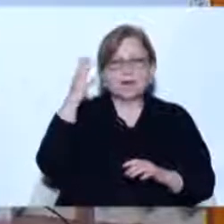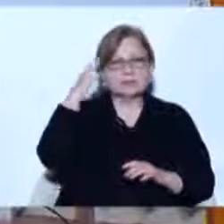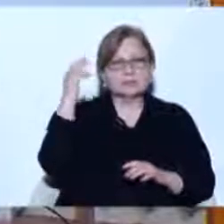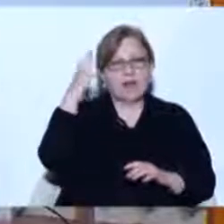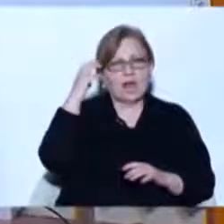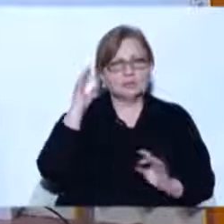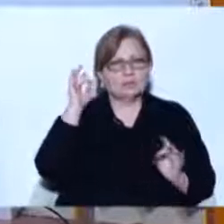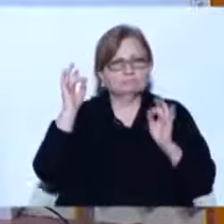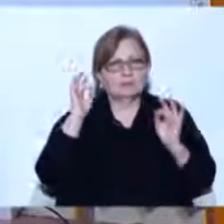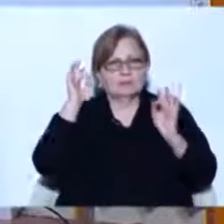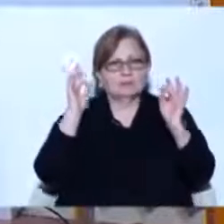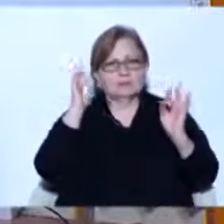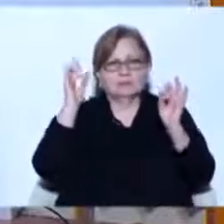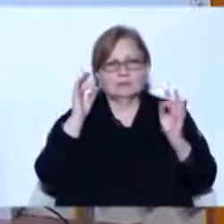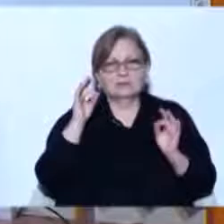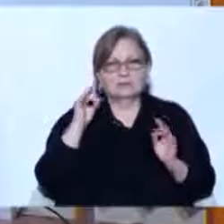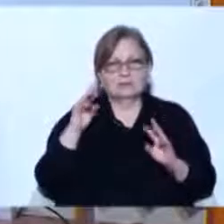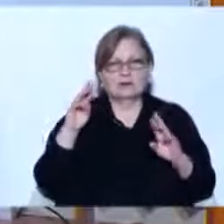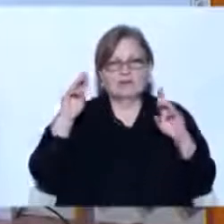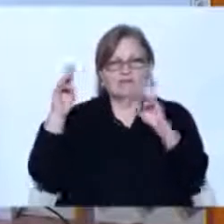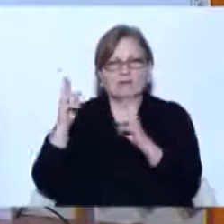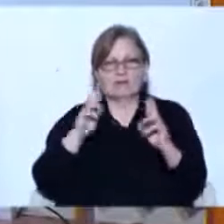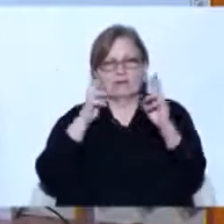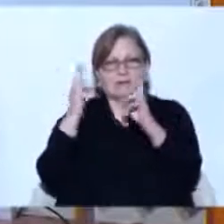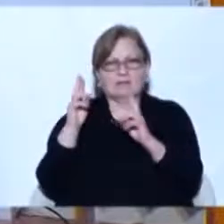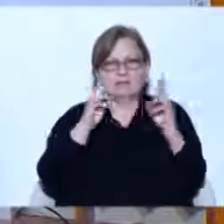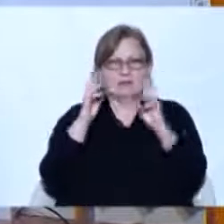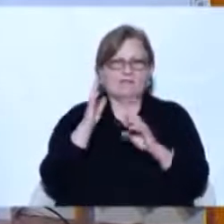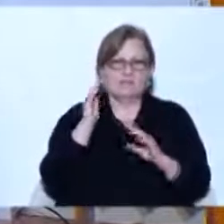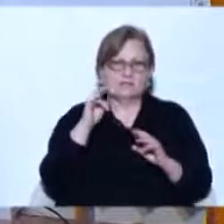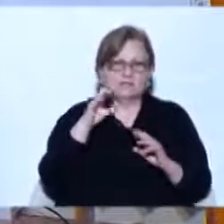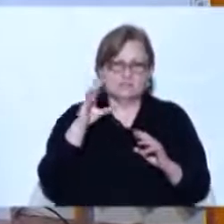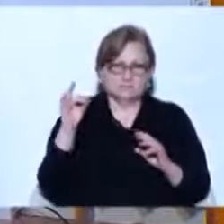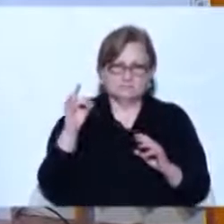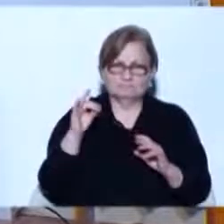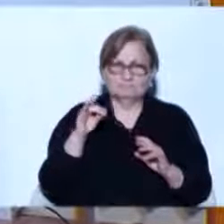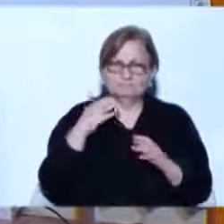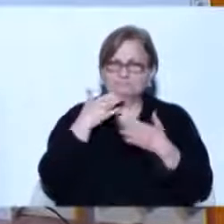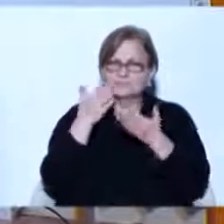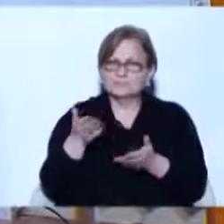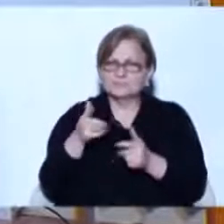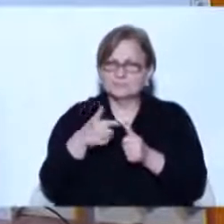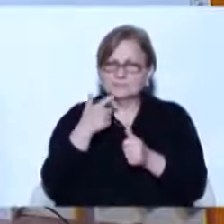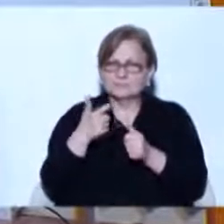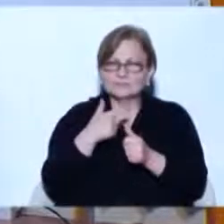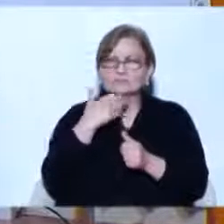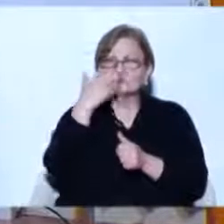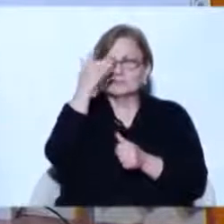და თავის თავს ვალს ეცეკვებოდა. რა გქვია? შესძახა